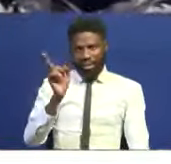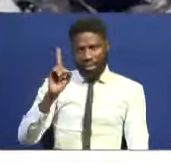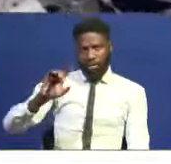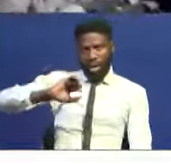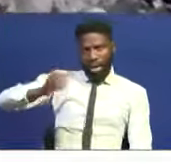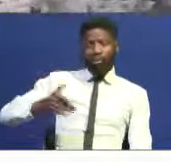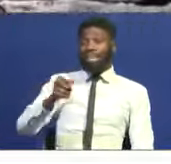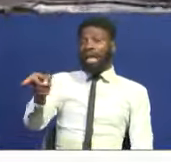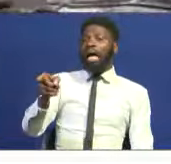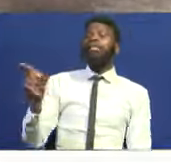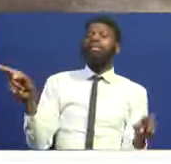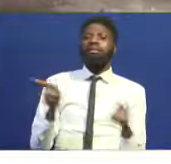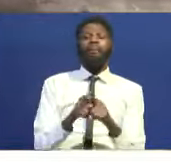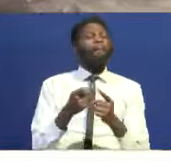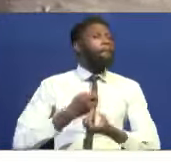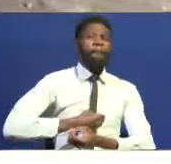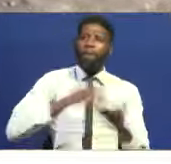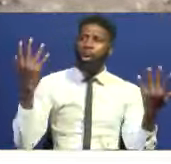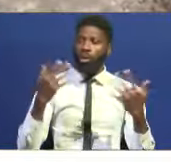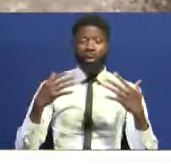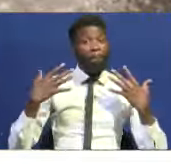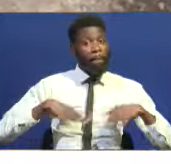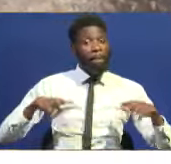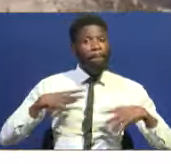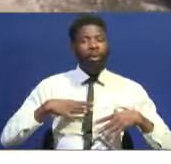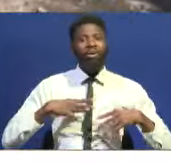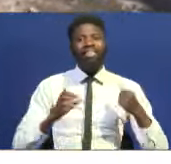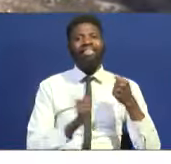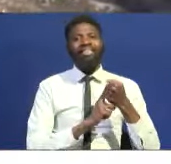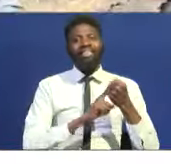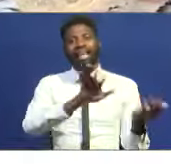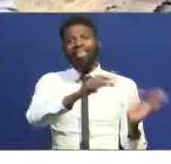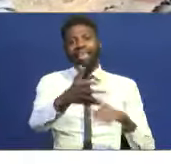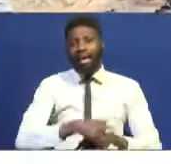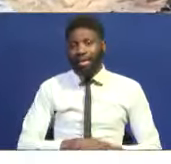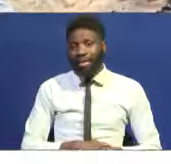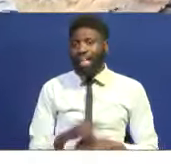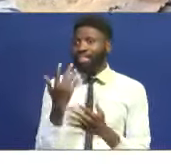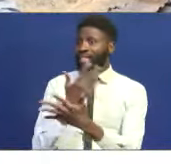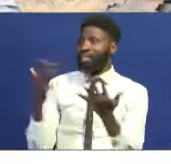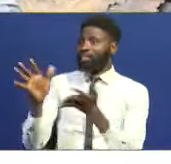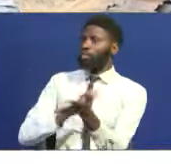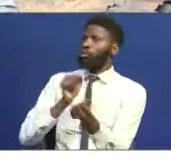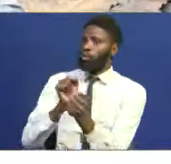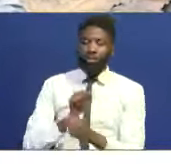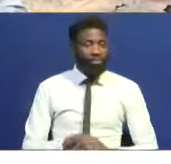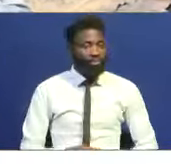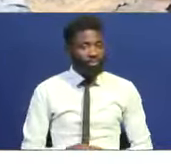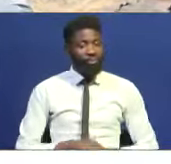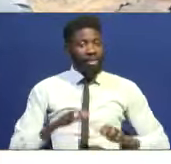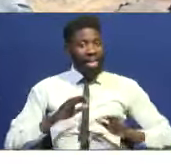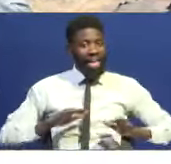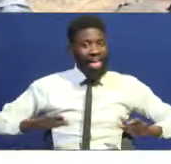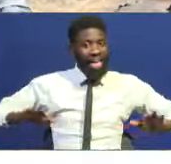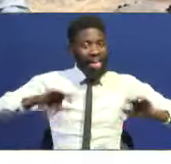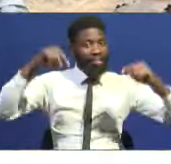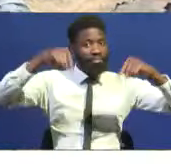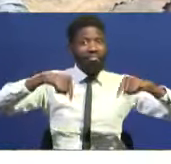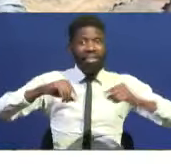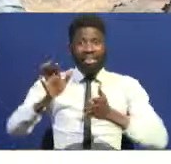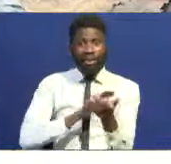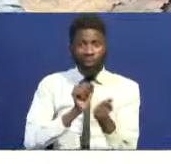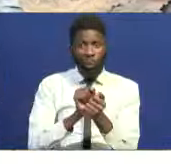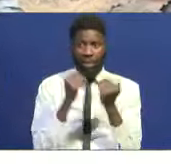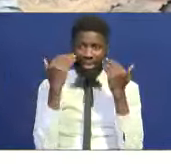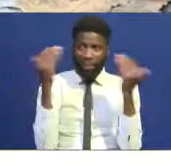Nairobi na kusababisha vifo vya takriban watu 6 na kuharibu mali. Kiwango cha uharibifu katika eneo hili ni ishara tosha